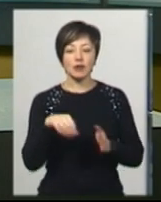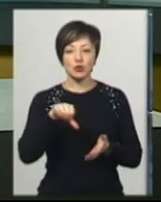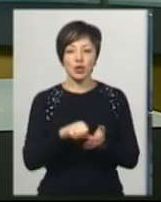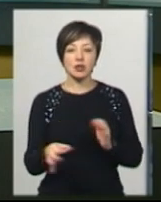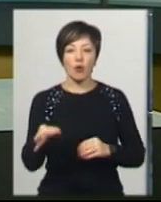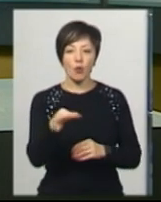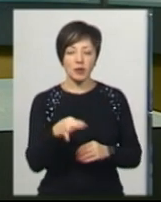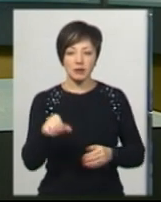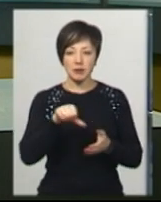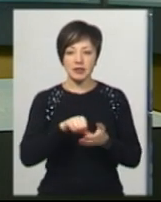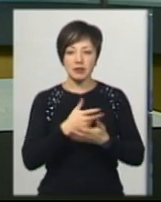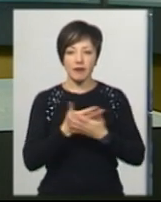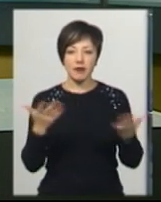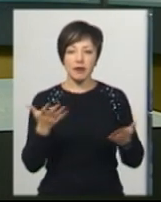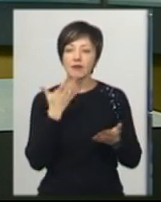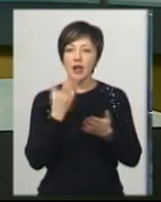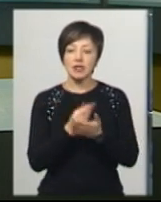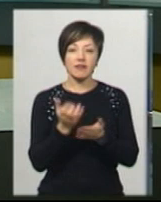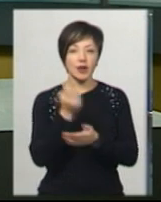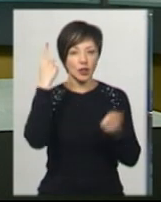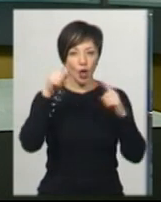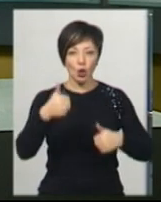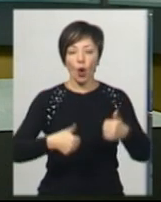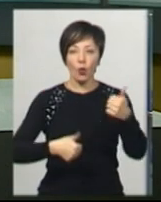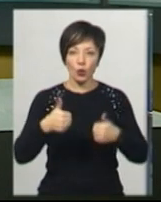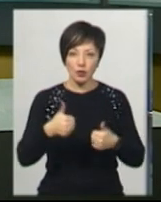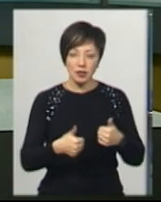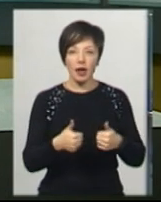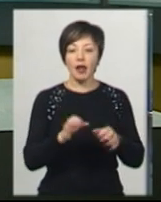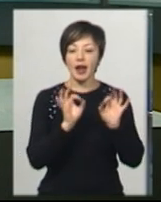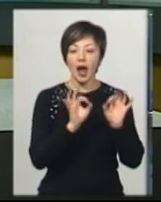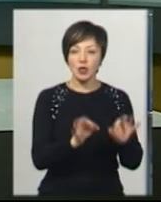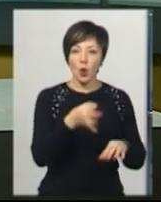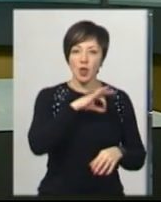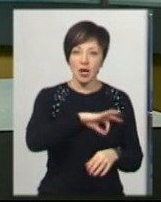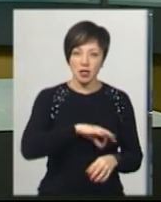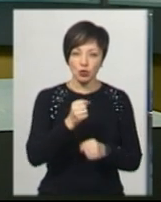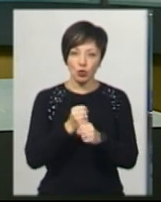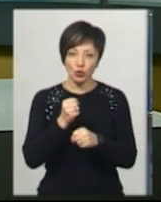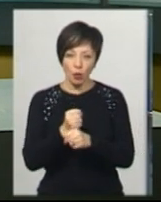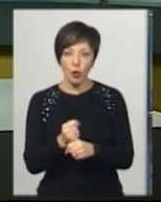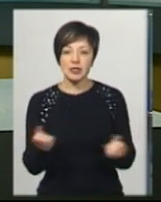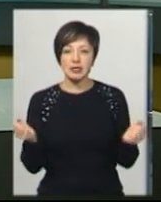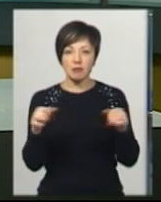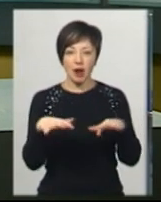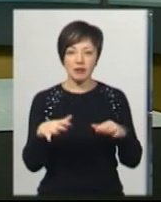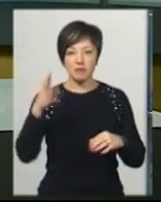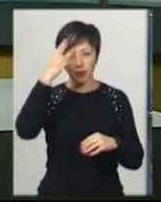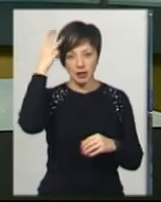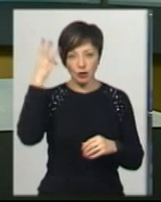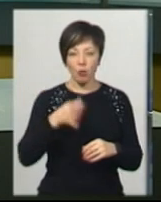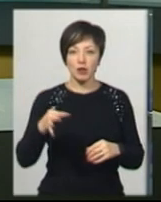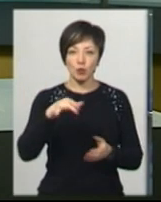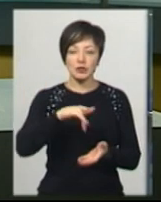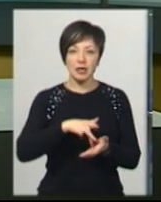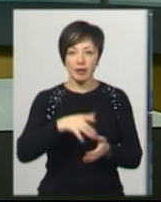області представили сьогодні власні винаходи на конкурсі винахідницьких та раціоналізаторських розробок. Зібралися винахідники в Хмельницькому